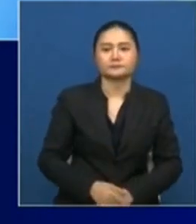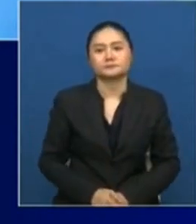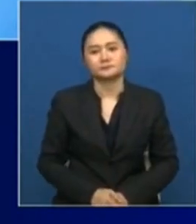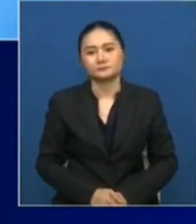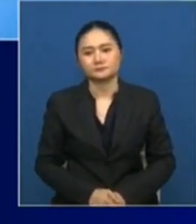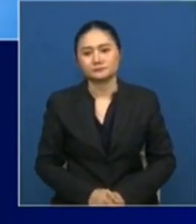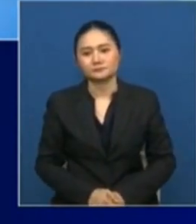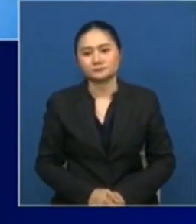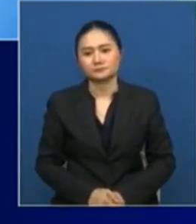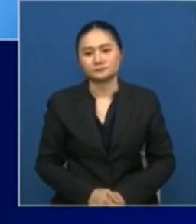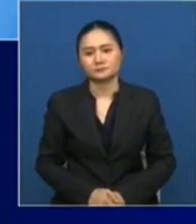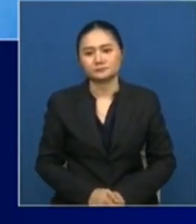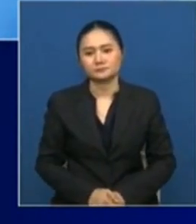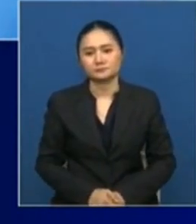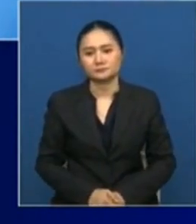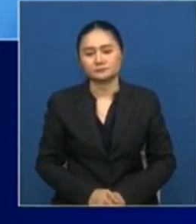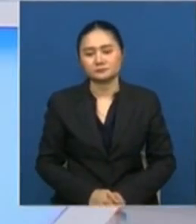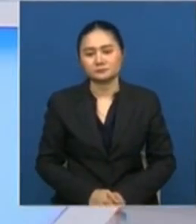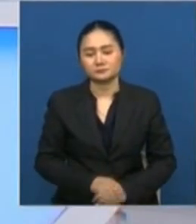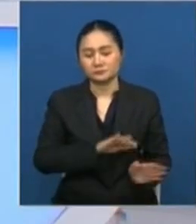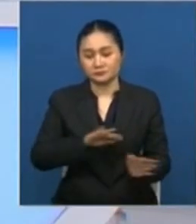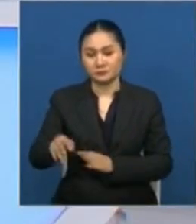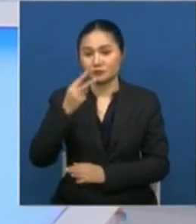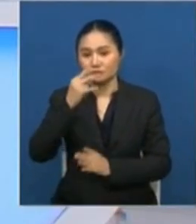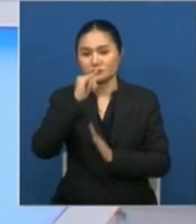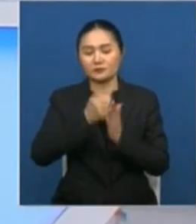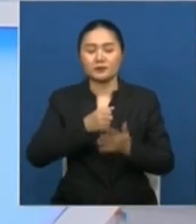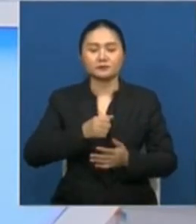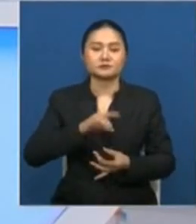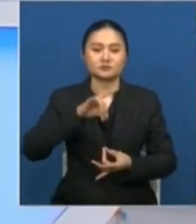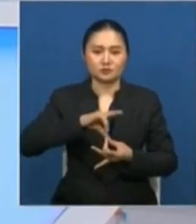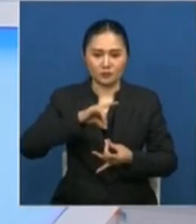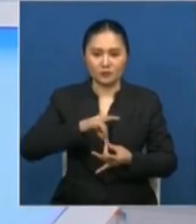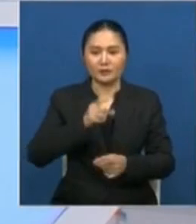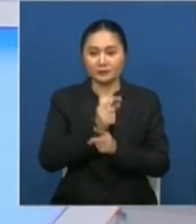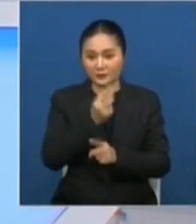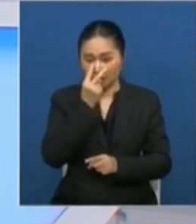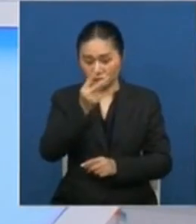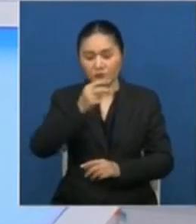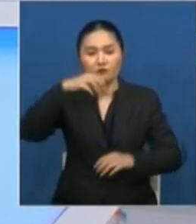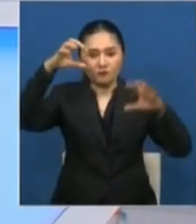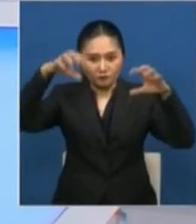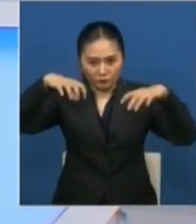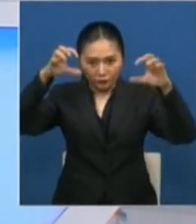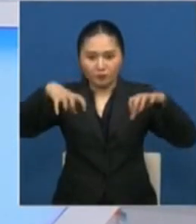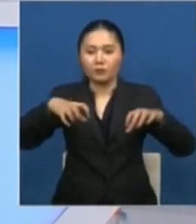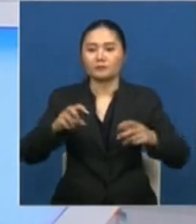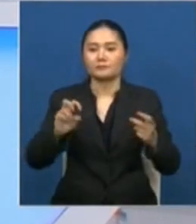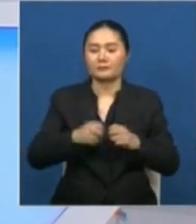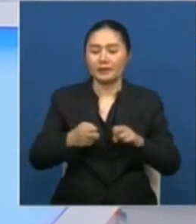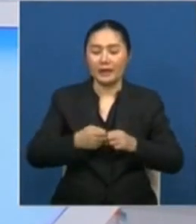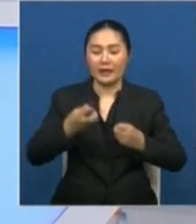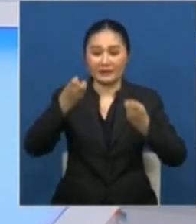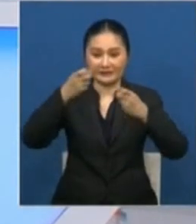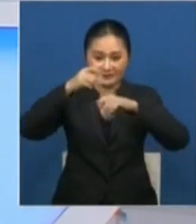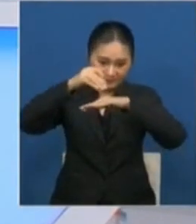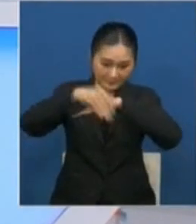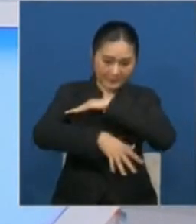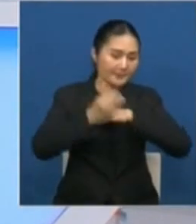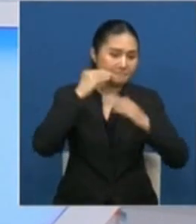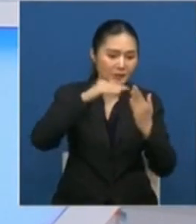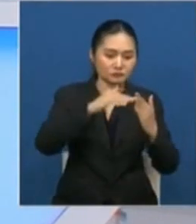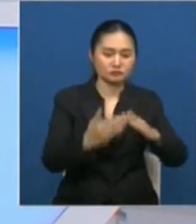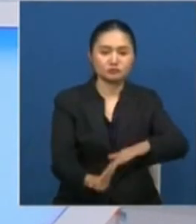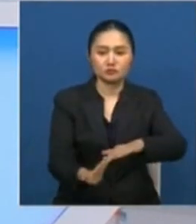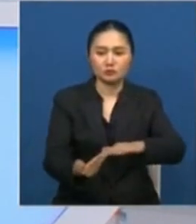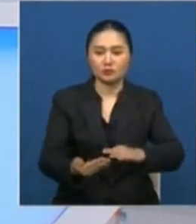ค่ะดูเหตุการณ์นี้ที่สวรรคโลกสุโขทัยนะคะตามความคืบหน้าหลังจากที่ฝนตกหนักแล้วเกิดเหตุการณ์ดินสไลด์แล้วบ้านทรุดลงไป